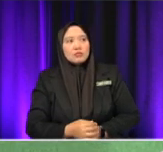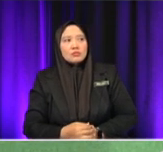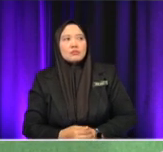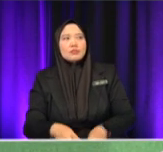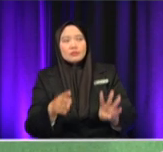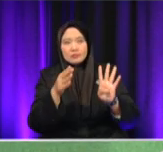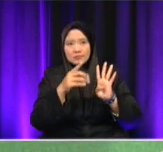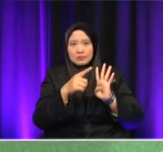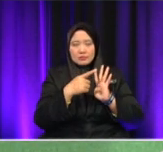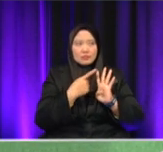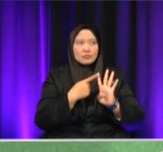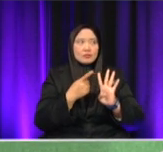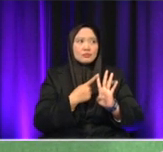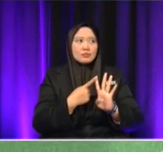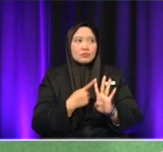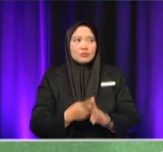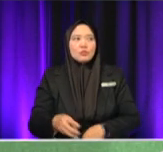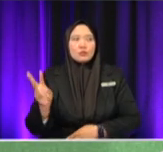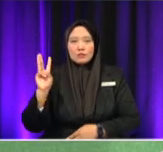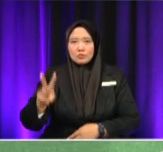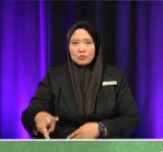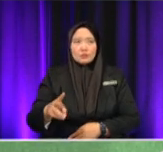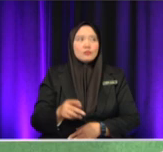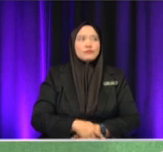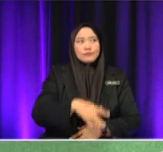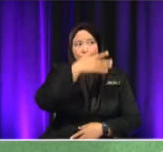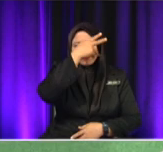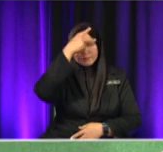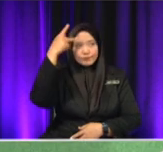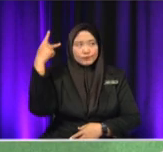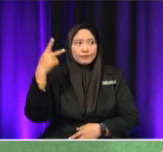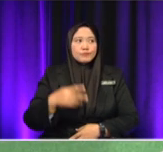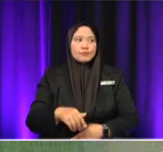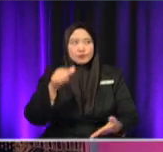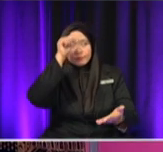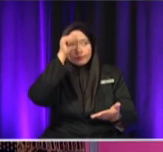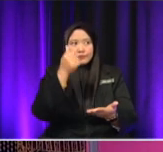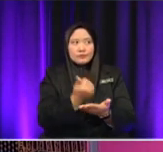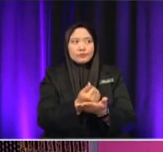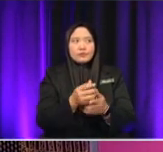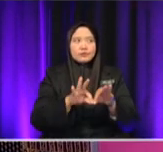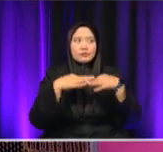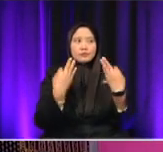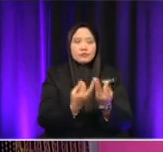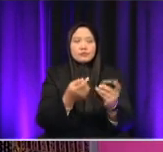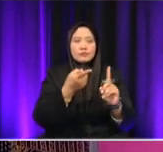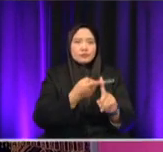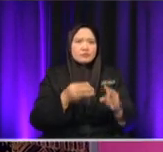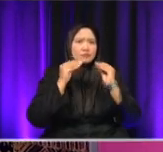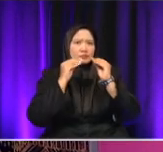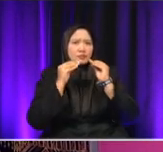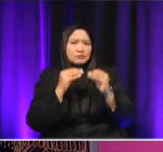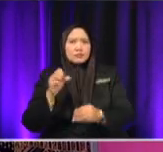keluarga kita daripada ajaran sesat sebagaimana kita semua maklum ya masih ada lagi ee ajaran-ajaran sesat di malaysia jadi